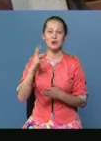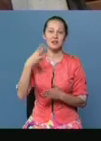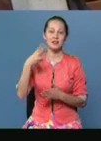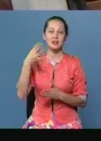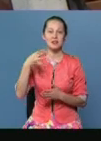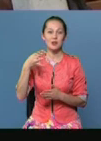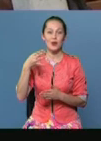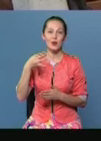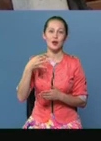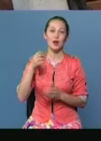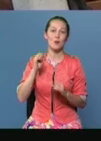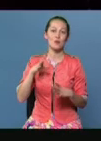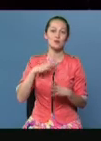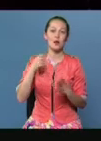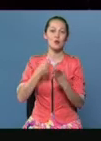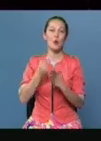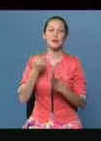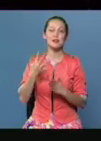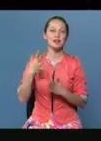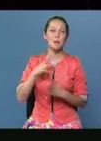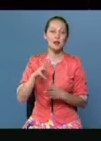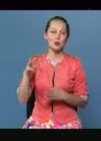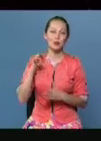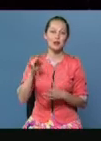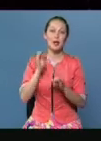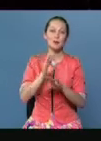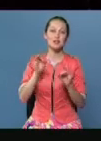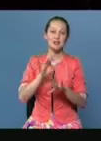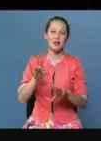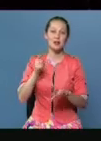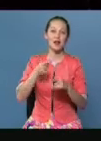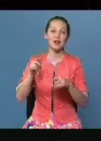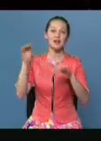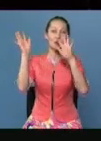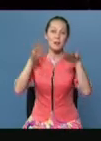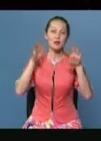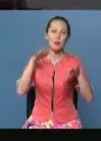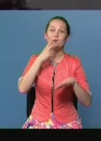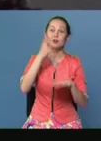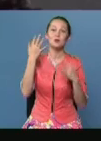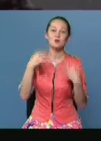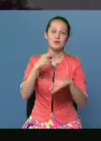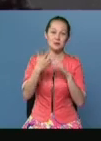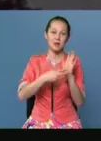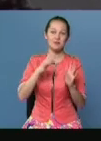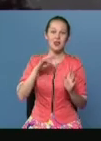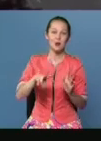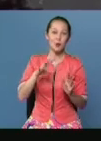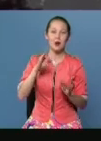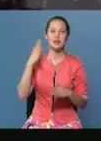может доходить до нескольких минут. Астрологи объясняют, метеорный поток виден уже сейчас. Начался он 17 июля и